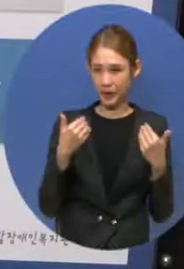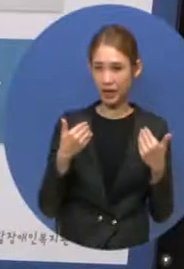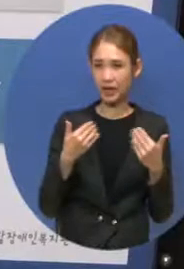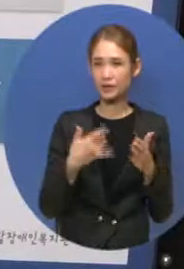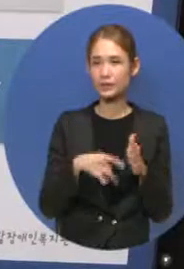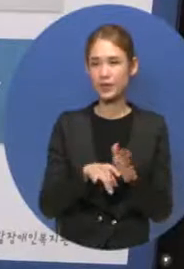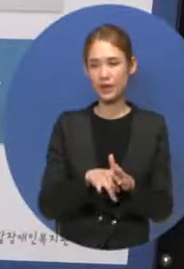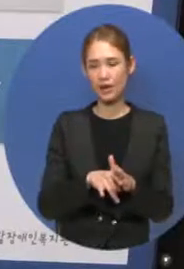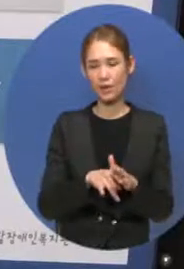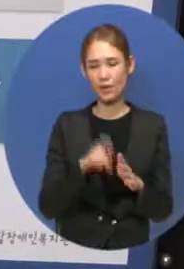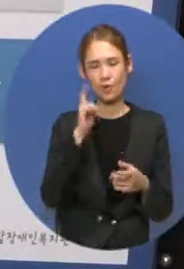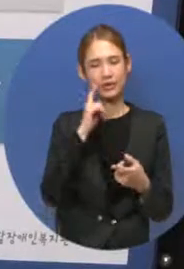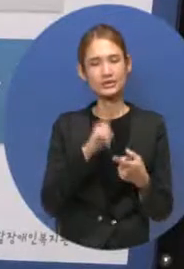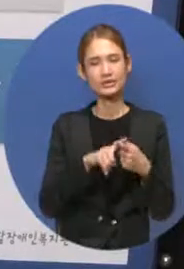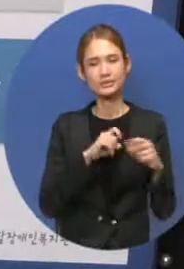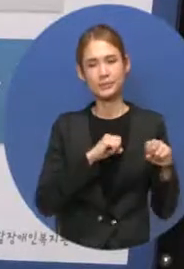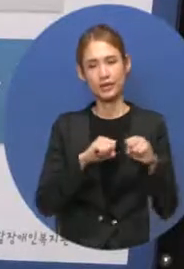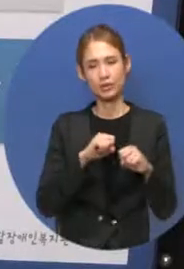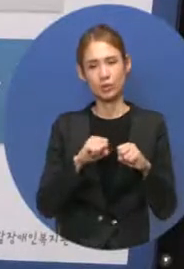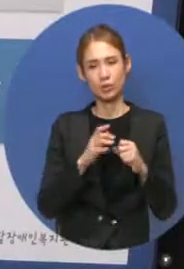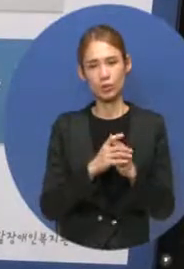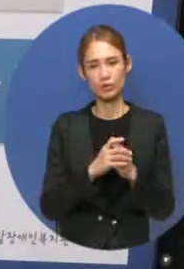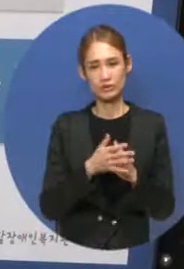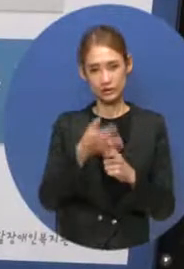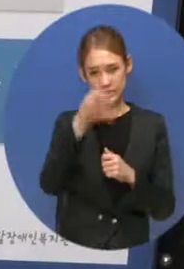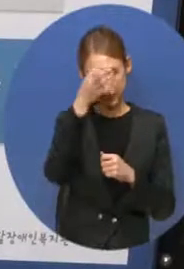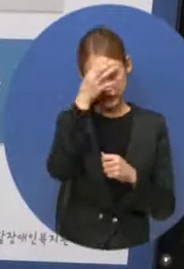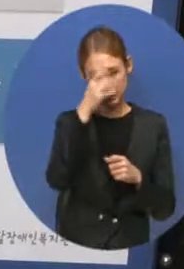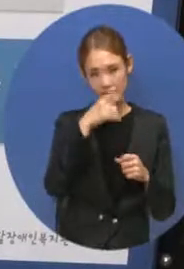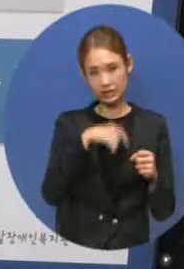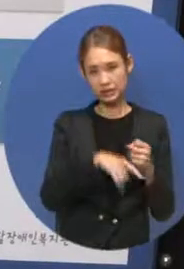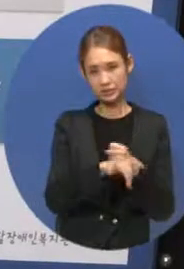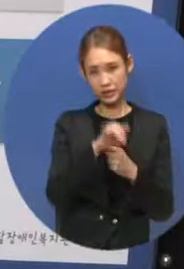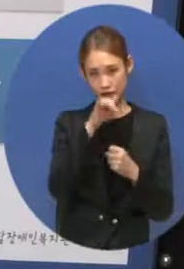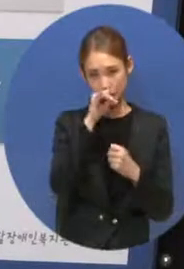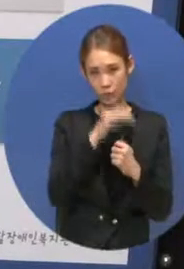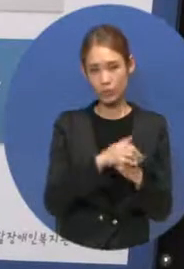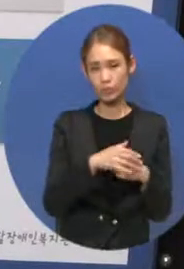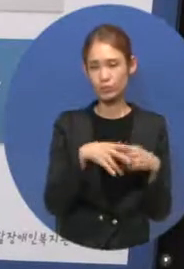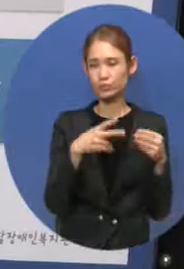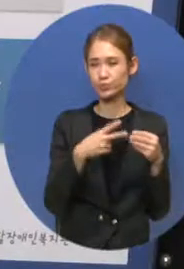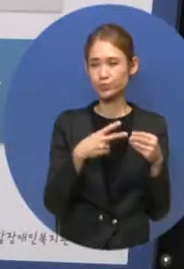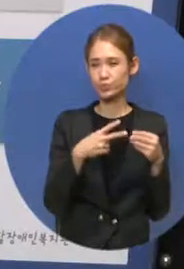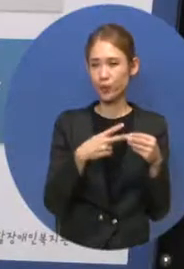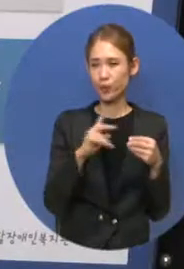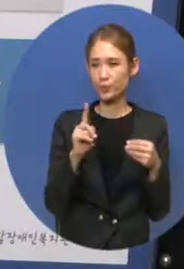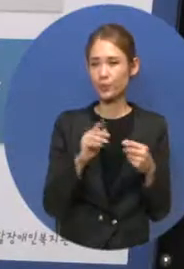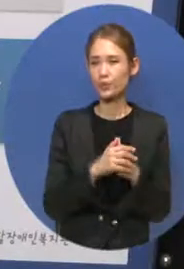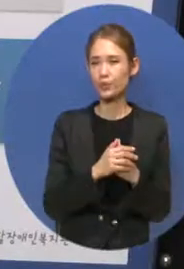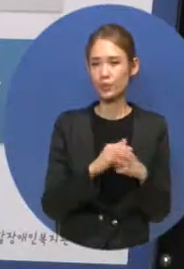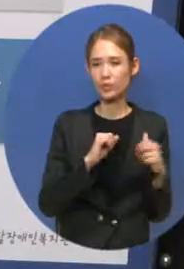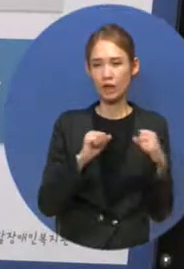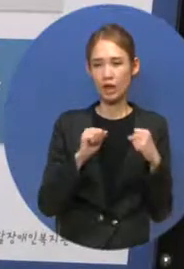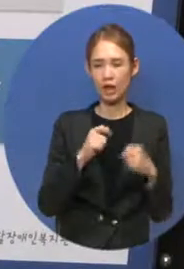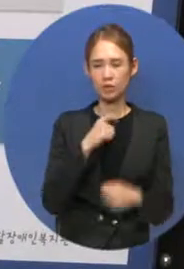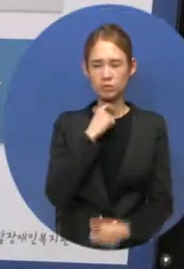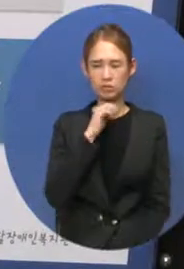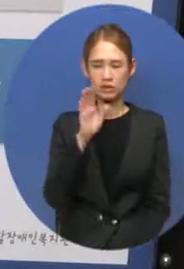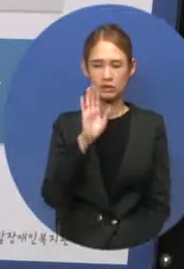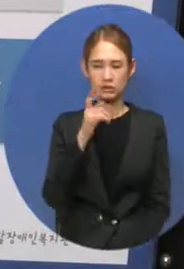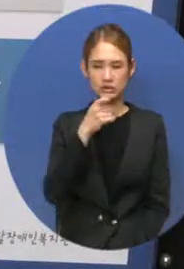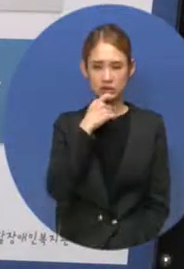행동이 아닐까라고 그 기능이 하나의 의미를 생각해 볼 수가 있고요. 네. 두 번째로는 뭔가를 하고 싶지 않을